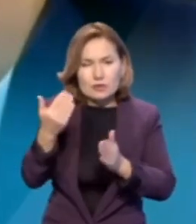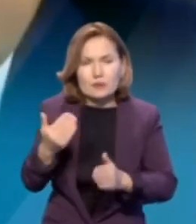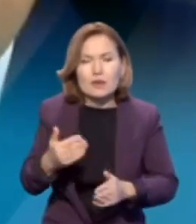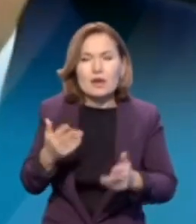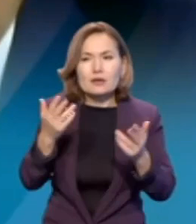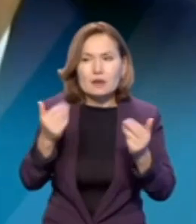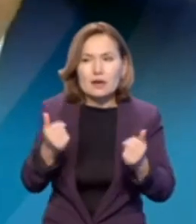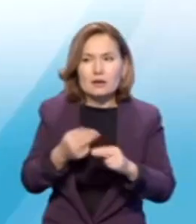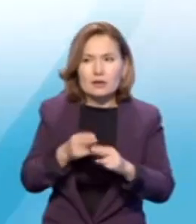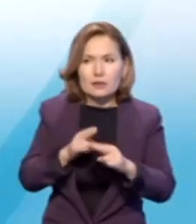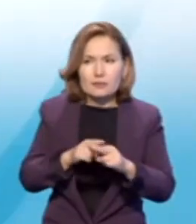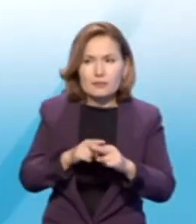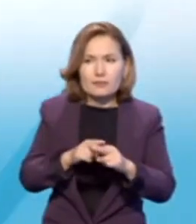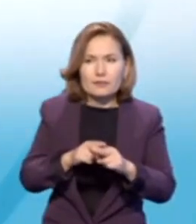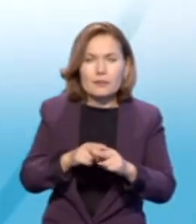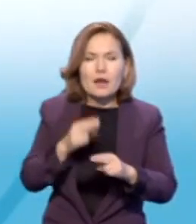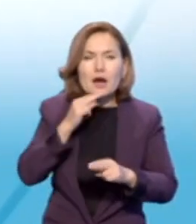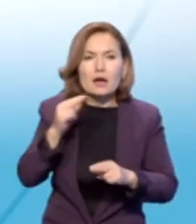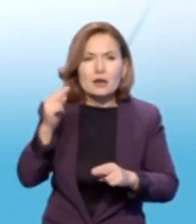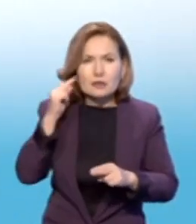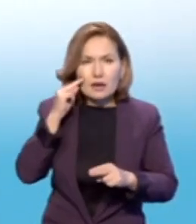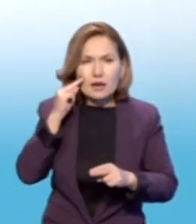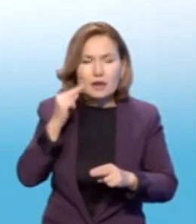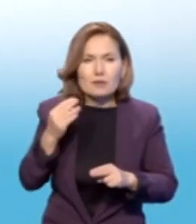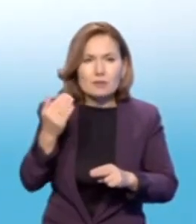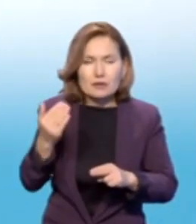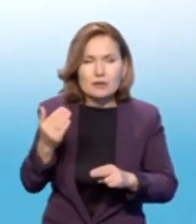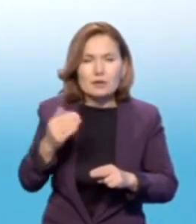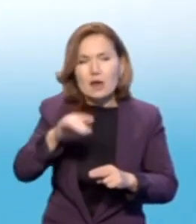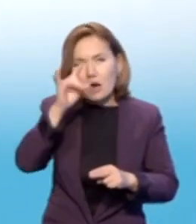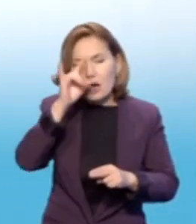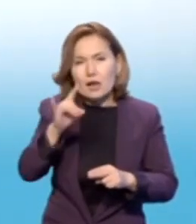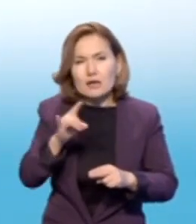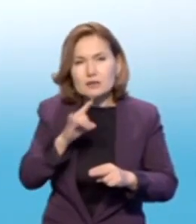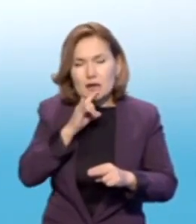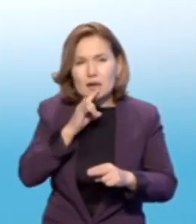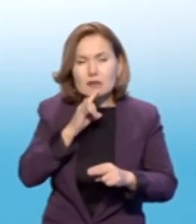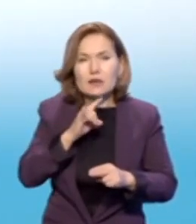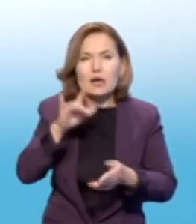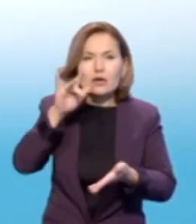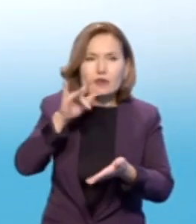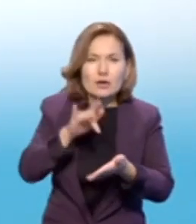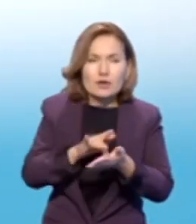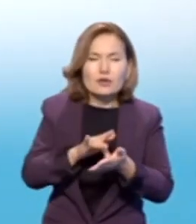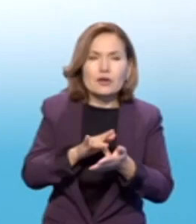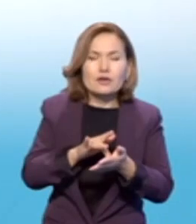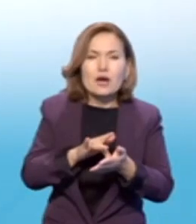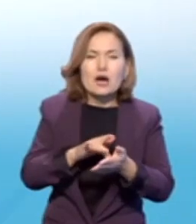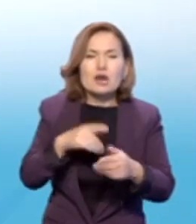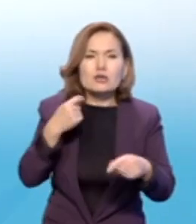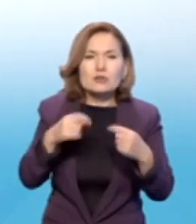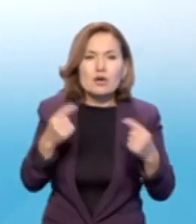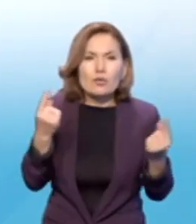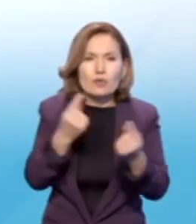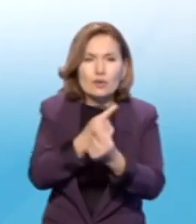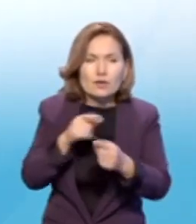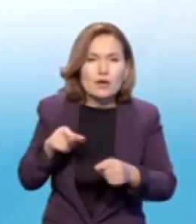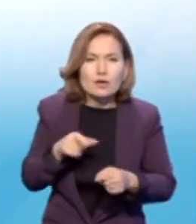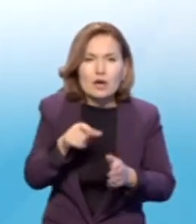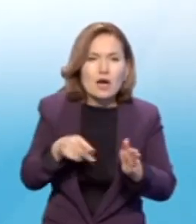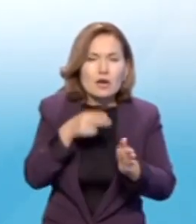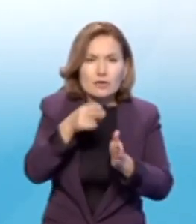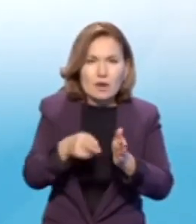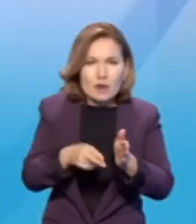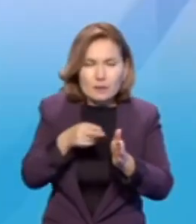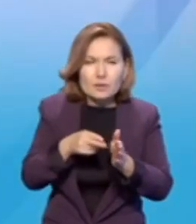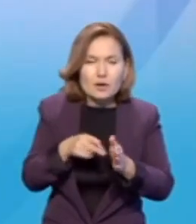Дұрыс айтасыз, мынау Қытай менен Қазақстанның ортасындағы негізгі сауда-саттық ол күретамыр жолы, темір жол да,